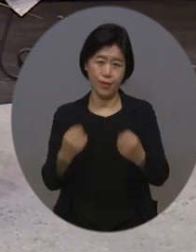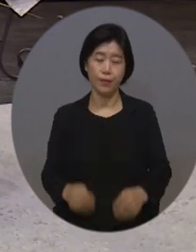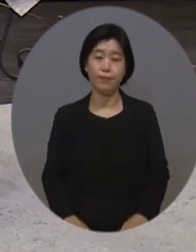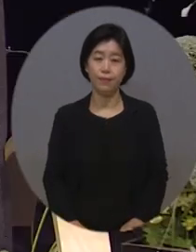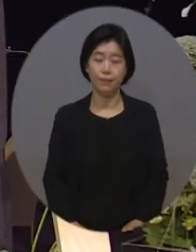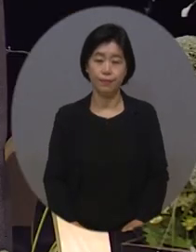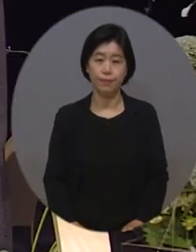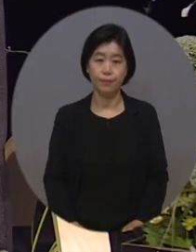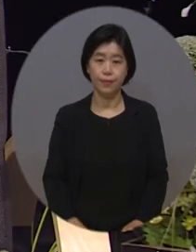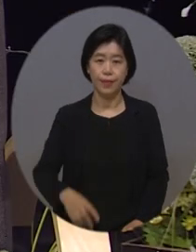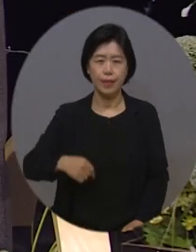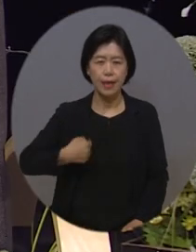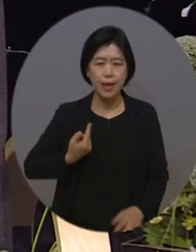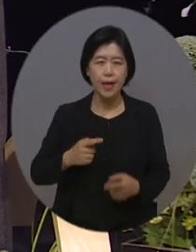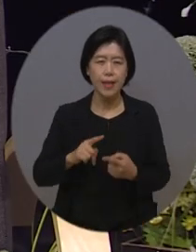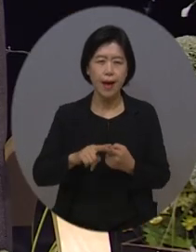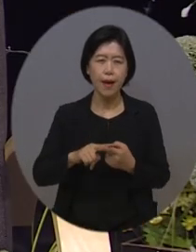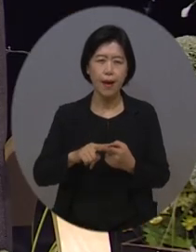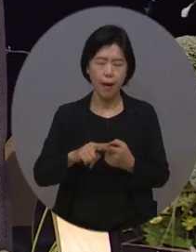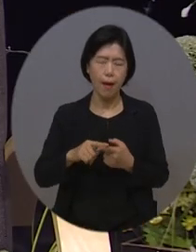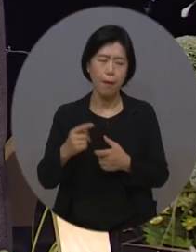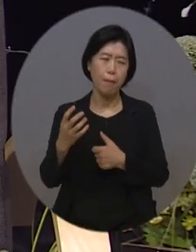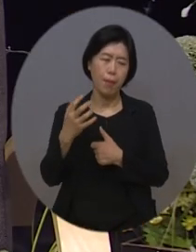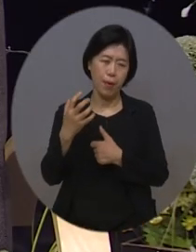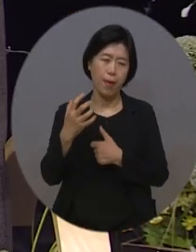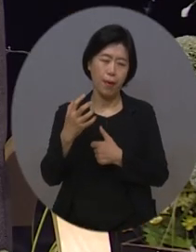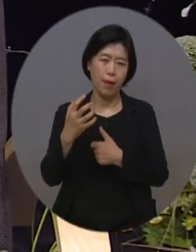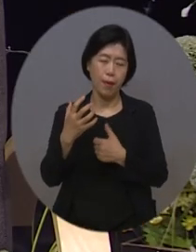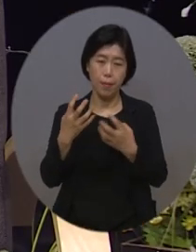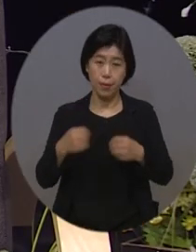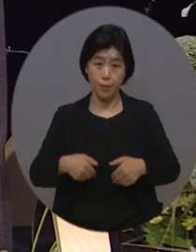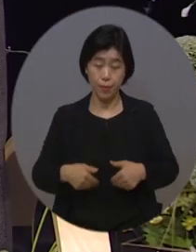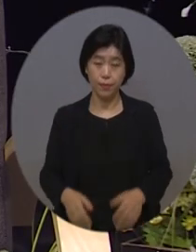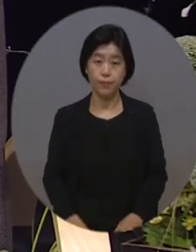짙어 타인에게 보이는 경구가 됩니다.